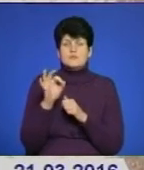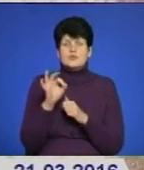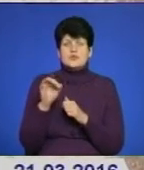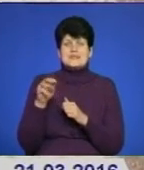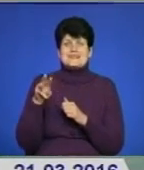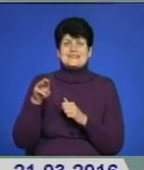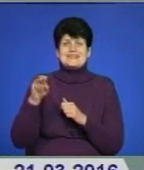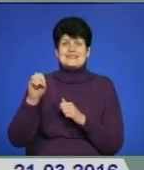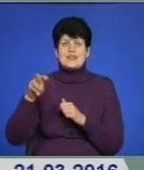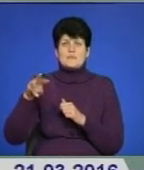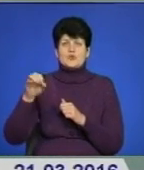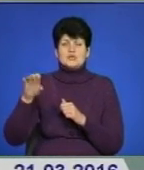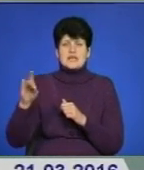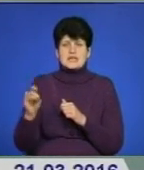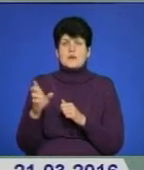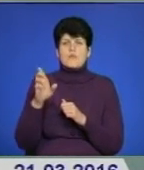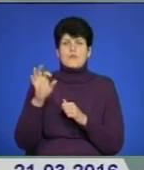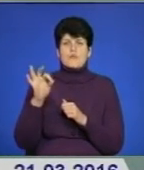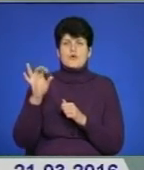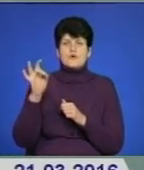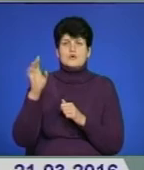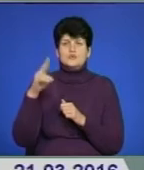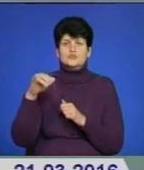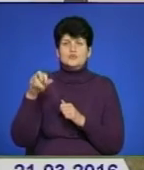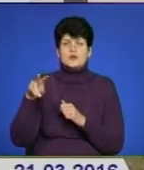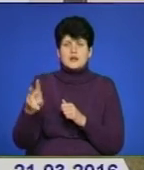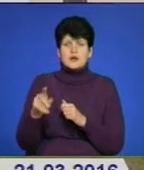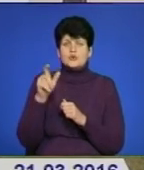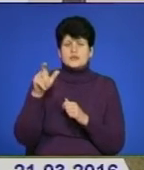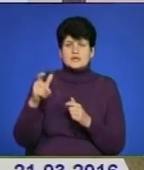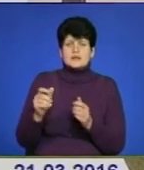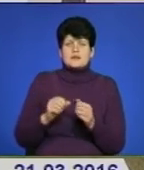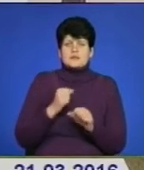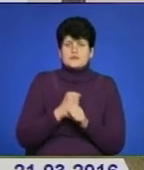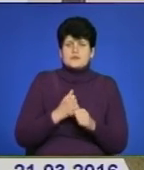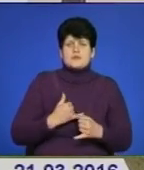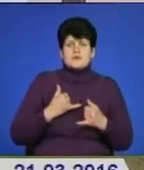Бурдуляка, як про людину, що багато потрудилася для духовності і культури краю.